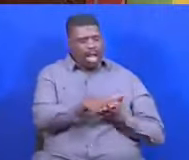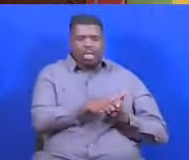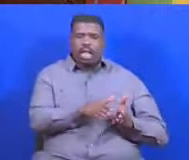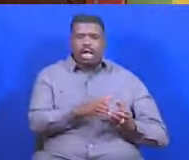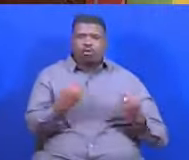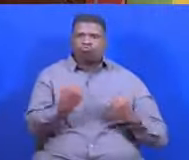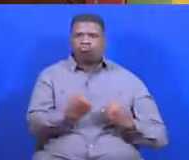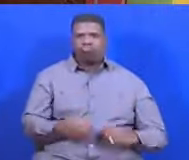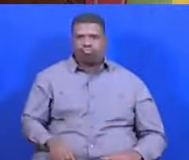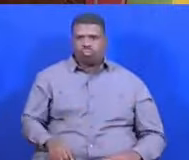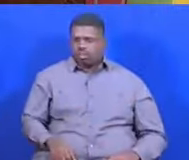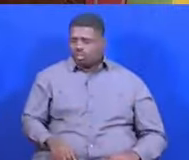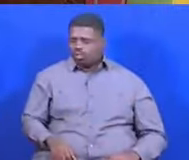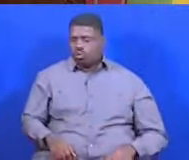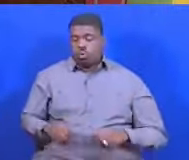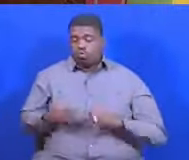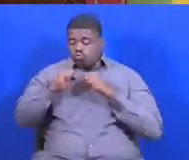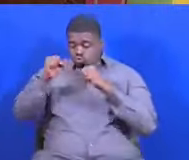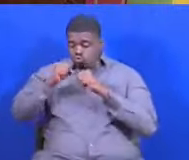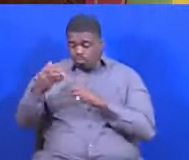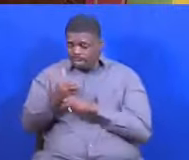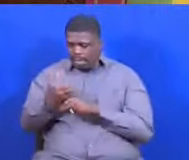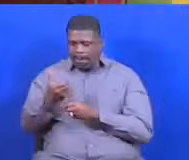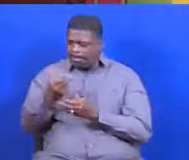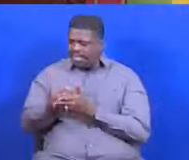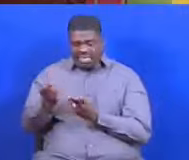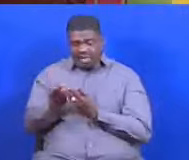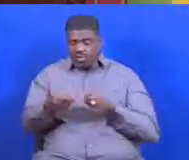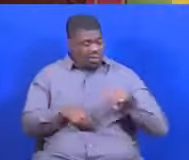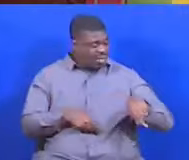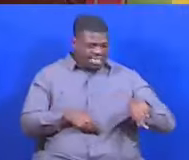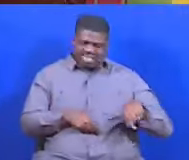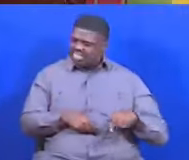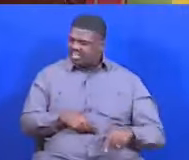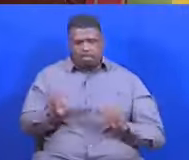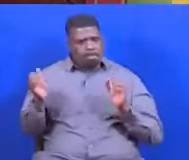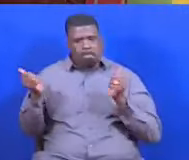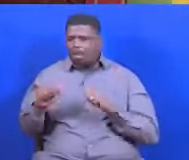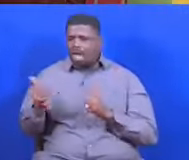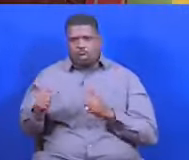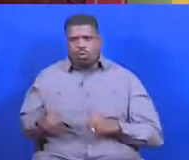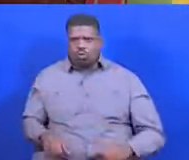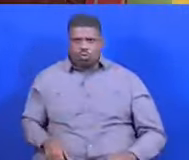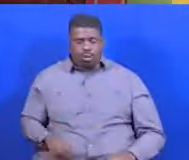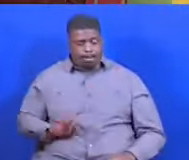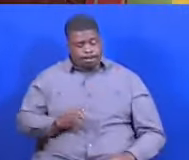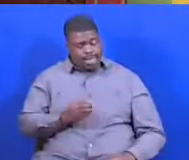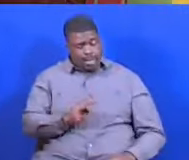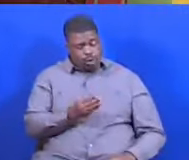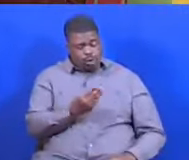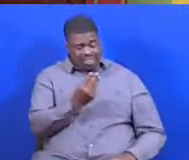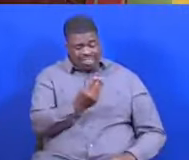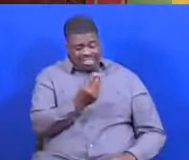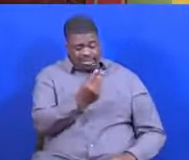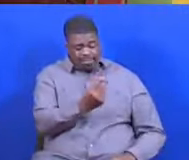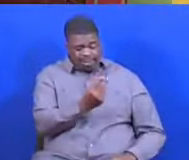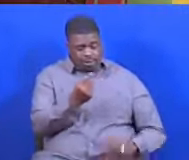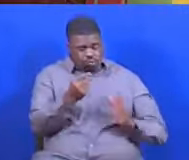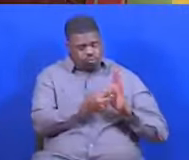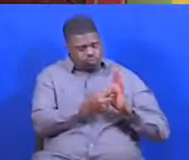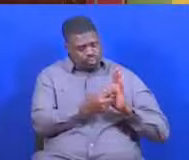uhuru umepatikana. Mheshimiwa Spika, nitoe mfano. Kwenye sekta ya afya shilingi bilioni 32.6